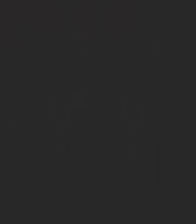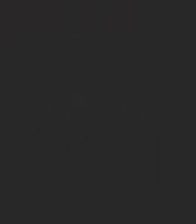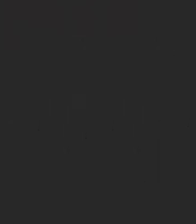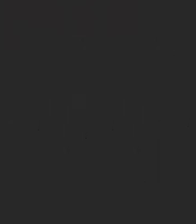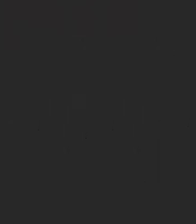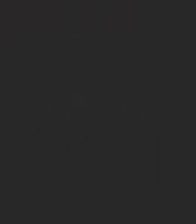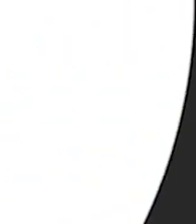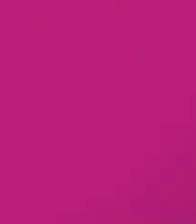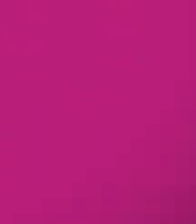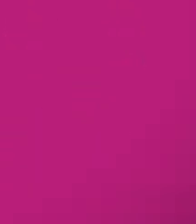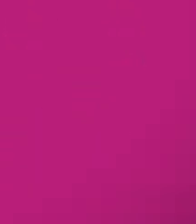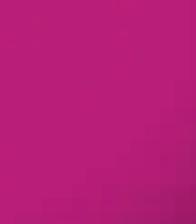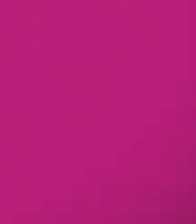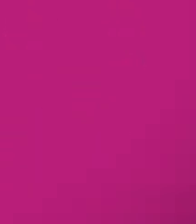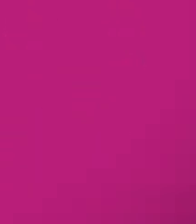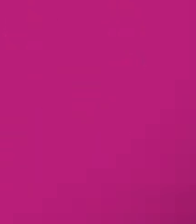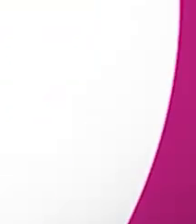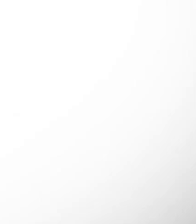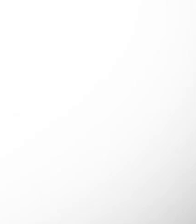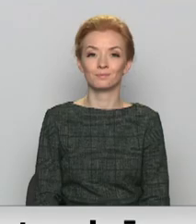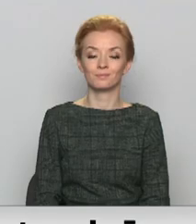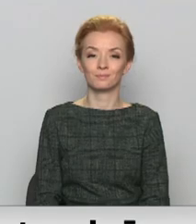Re, viss ēters ir te!